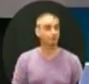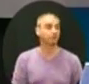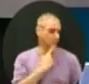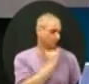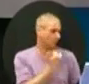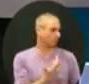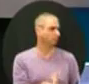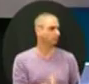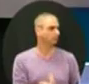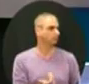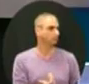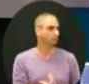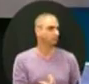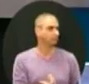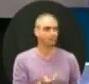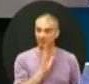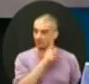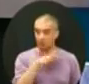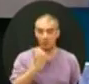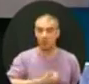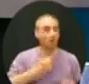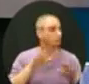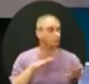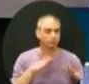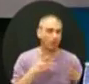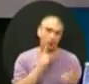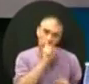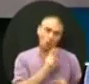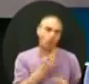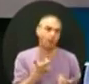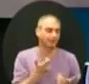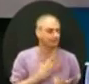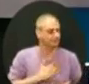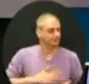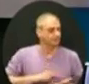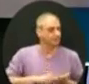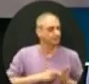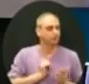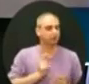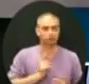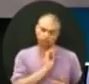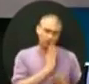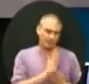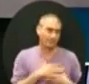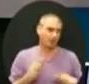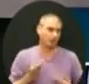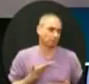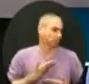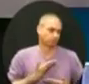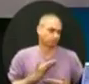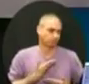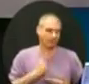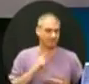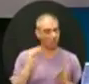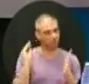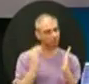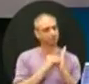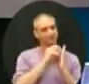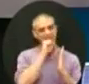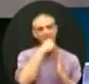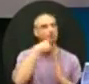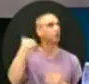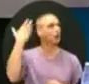כן. כלומר, גם אם הוא יהיה ראש ממשלה, אז יכול להיות שאת האמביציה האישית שלו הוא סיפק. אבל הוא לא יירשם